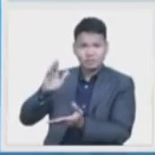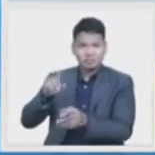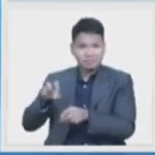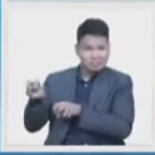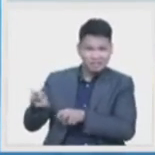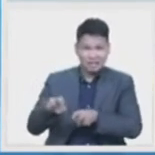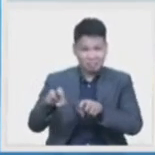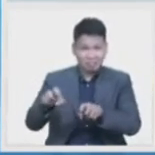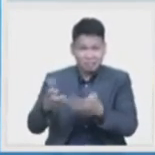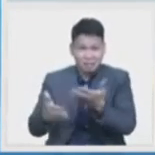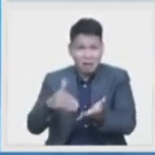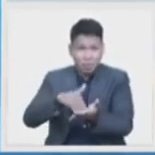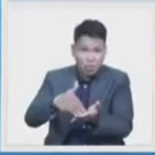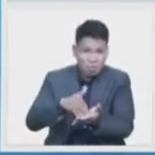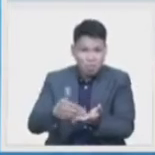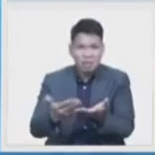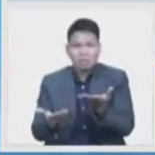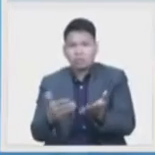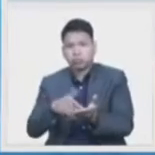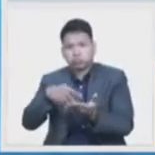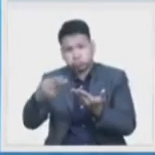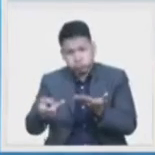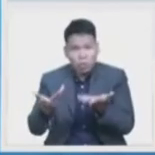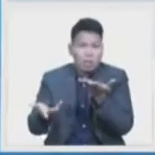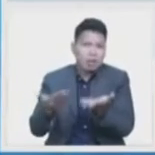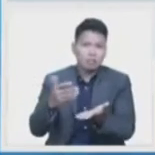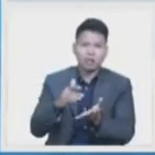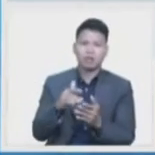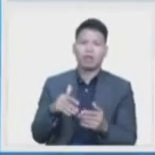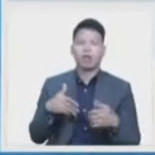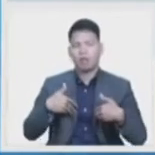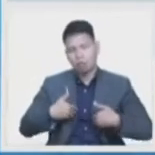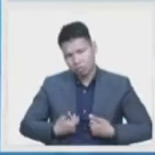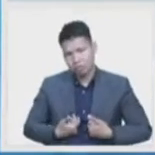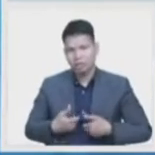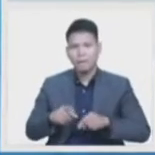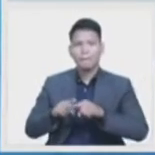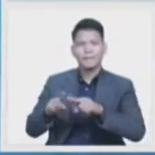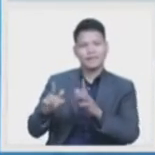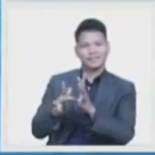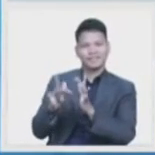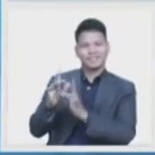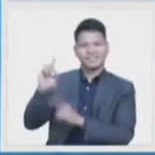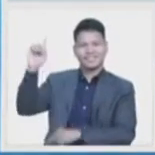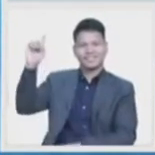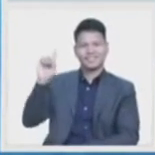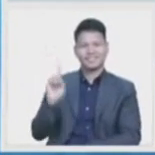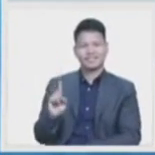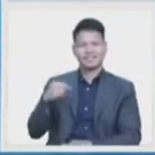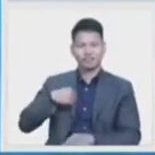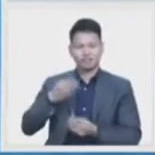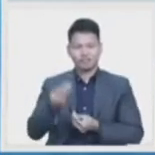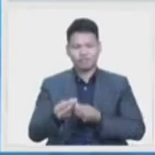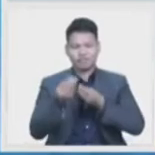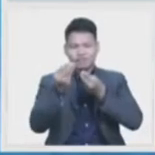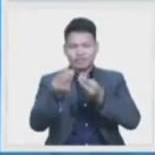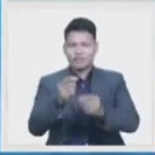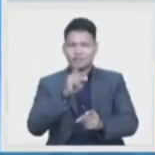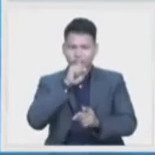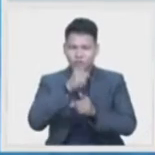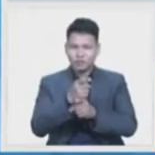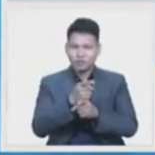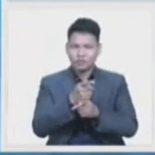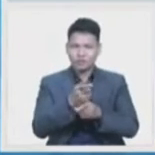ta. Mahulog ta, maluya ta. But Christ came. Aron sa paghatag ka natong assurance.